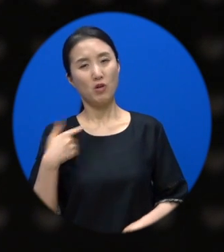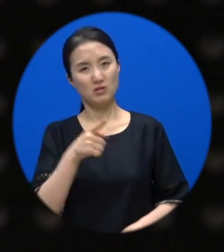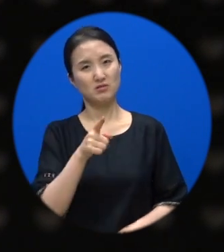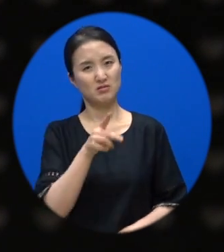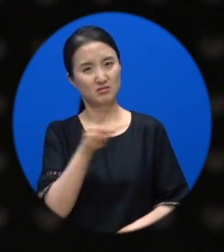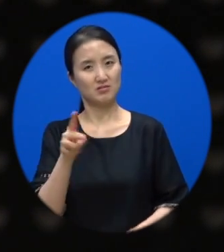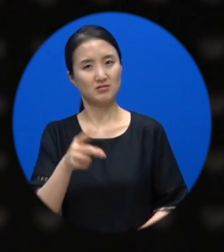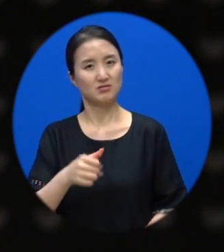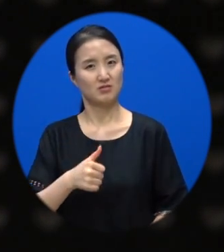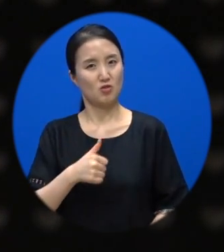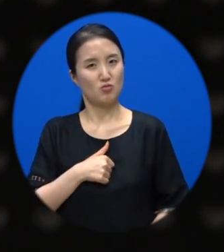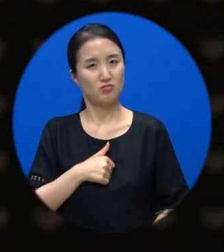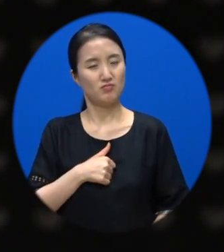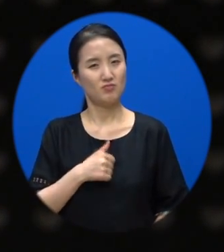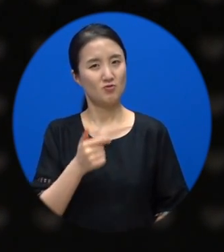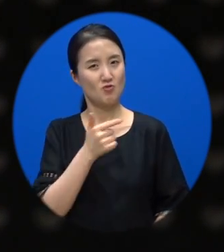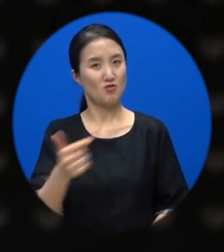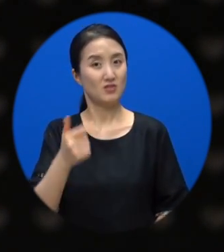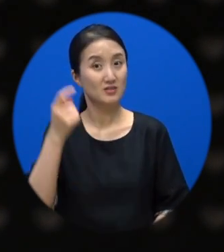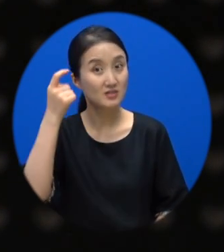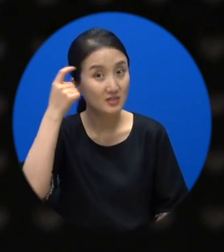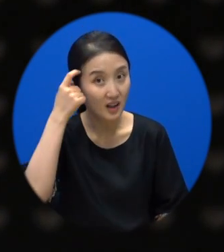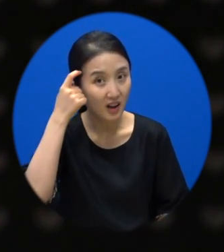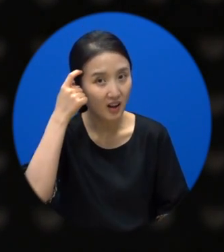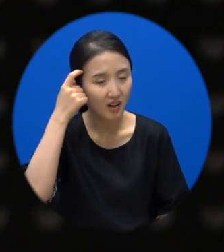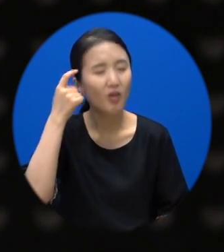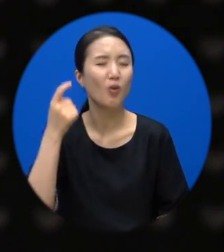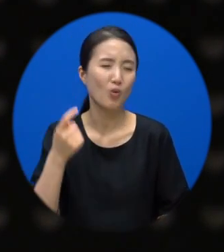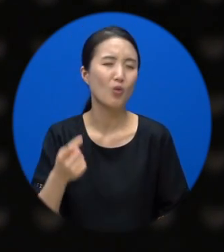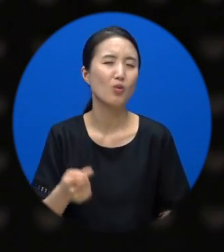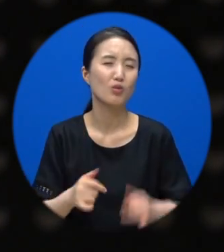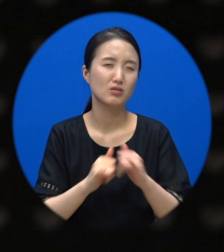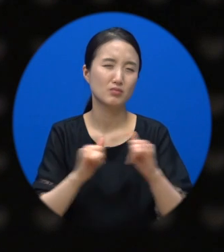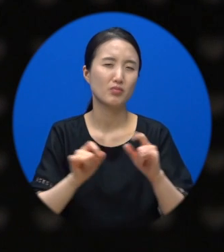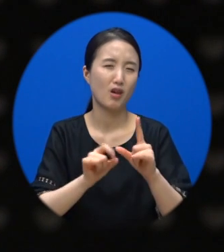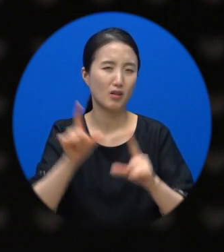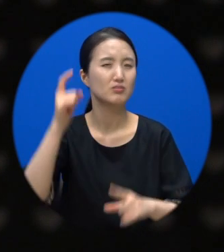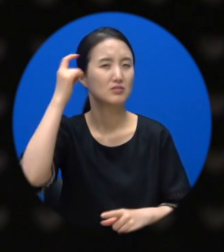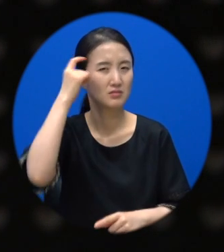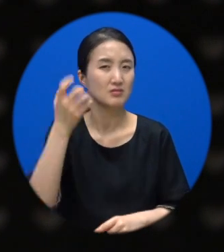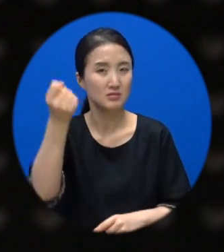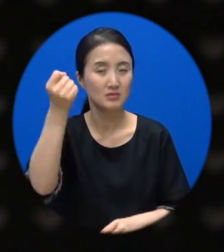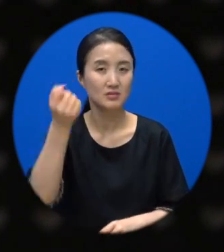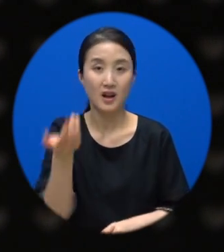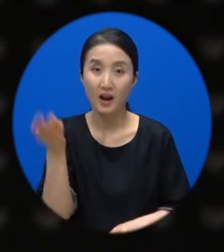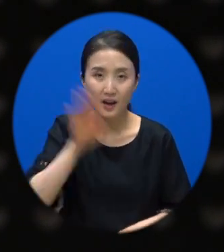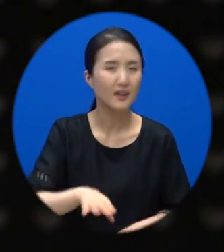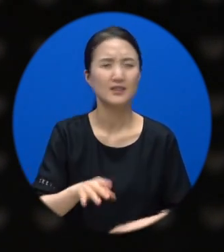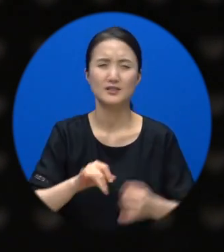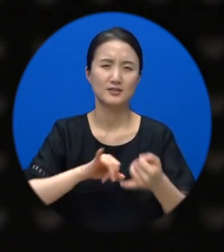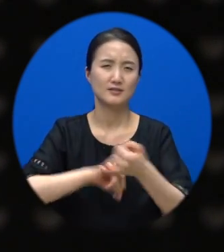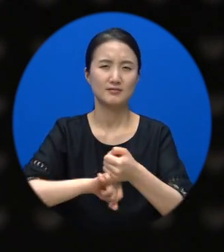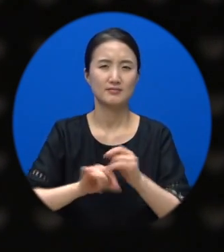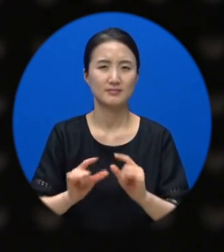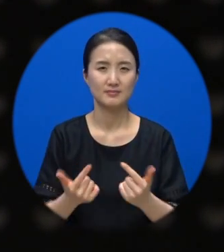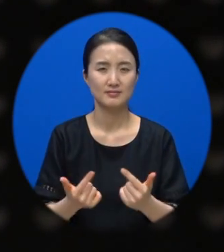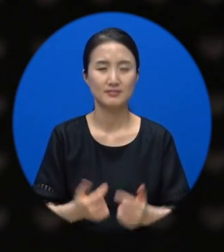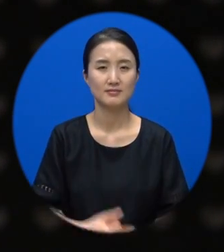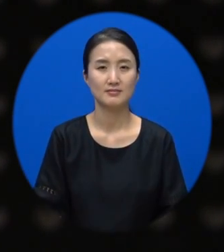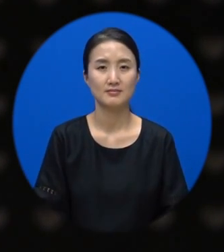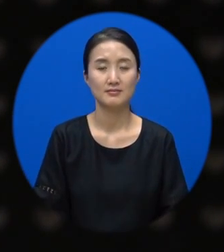자존감이 굉장히 훌륭한 사람이다. 단단한 사람이다라고 우리는 인식을 해요. 근데 이것은 굉장히 다른